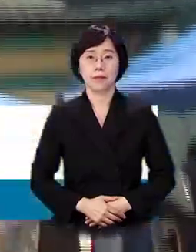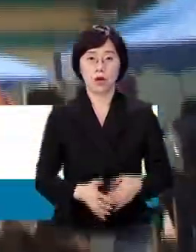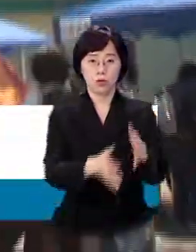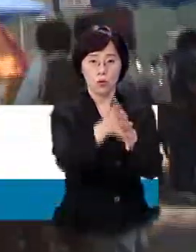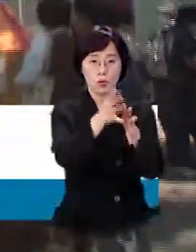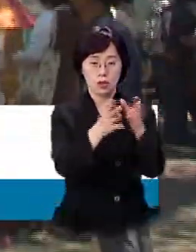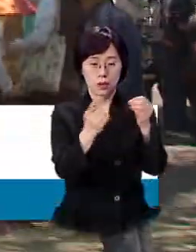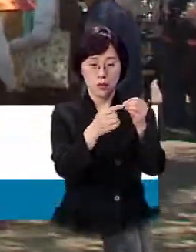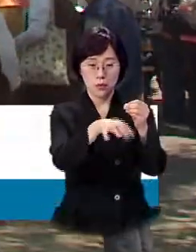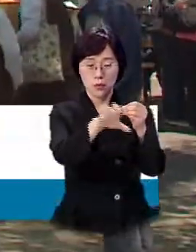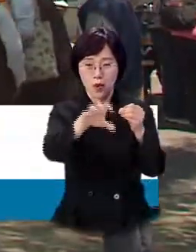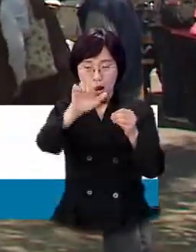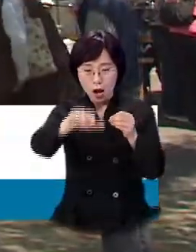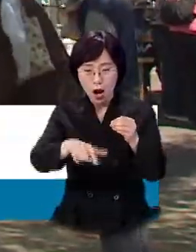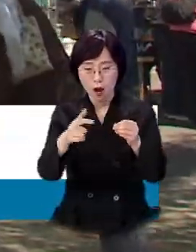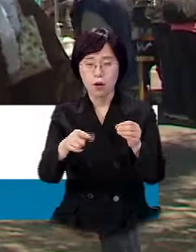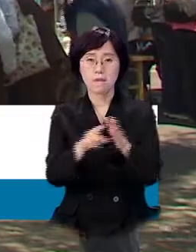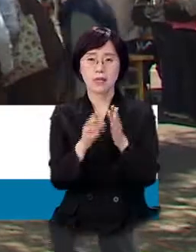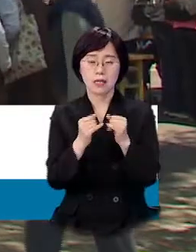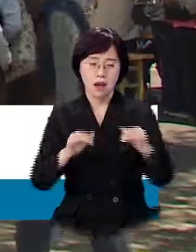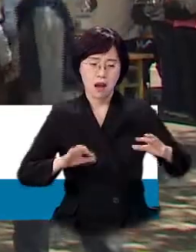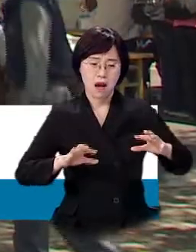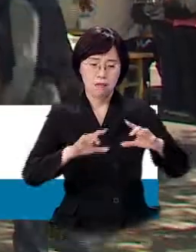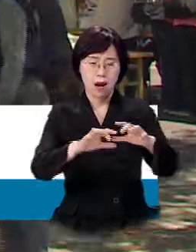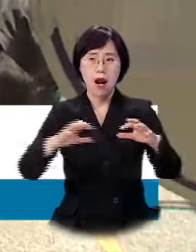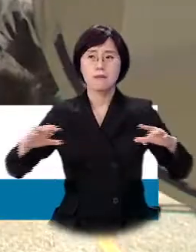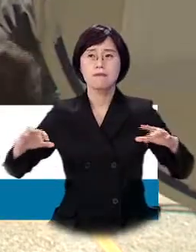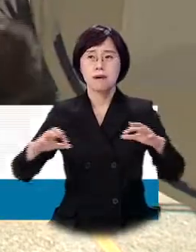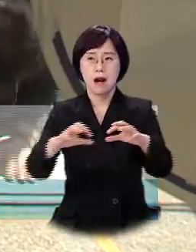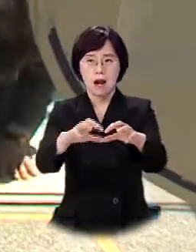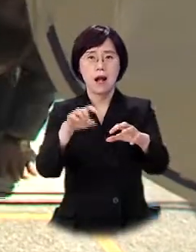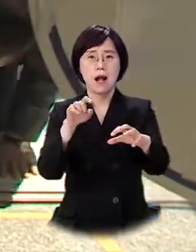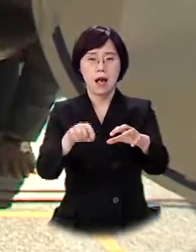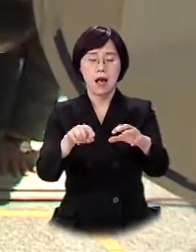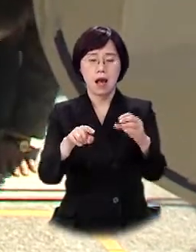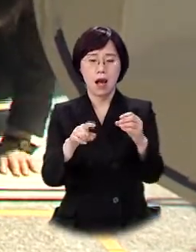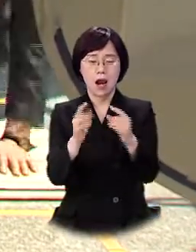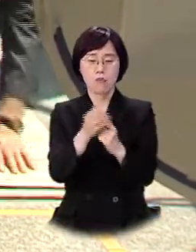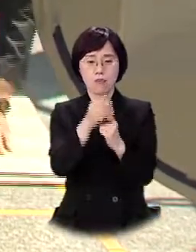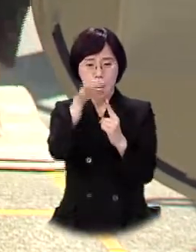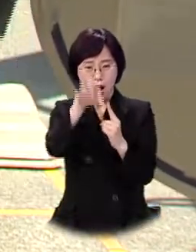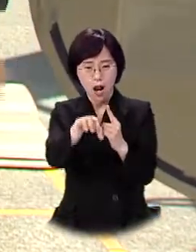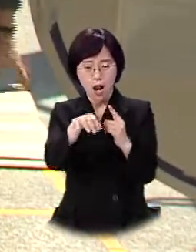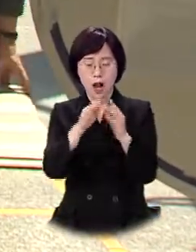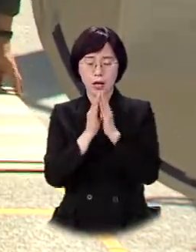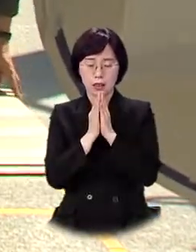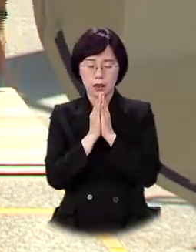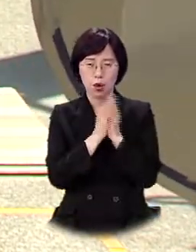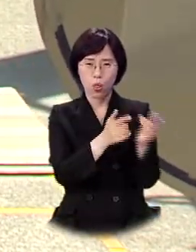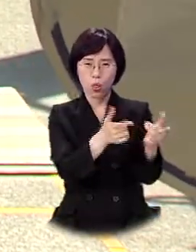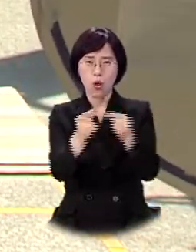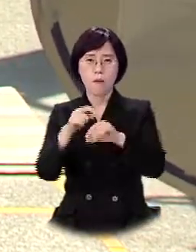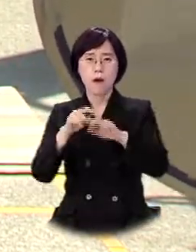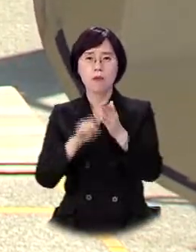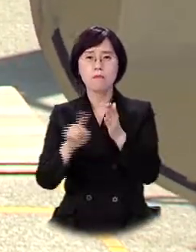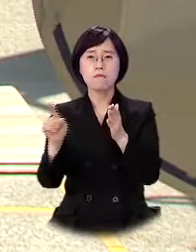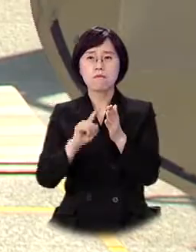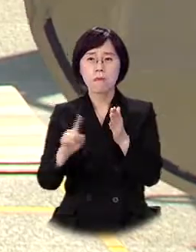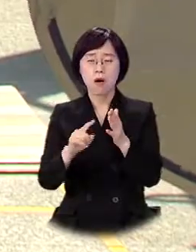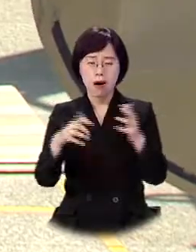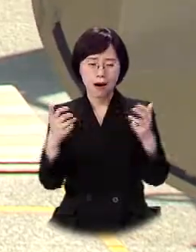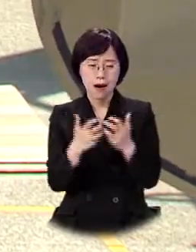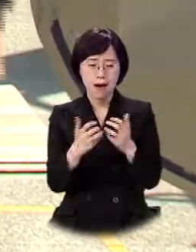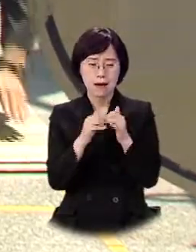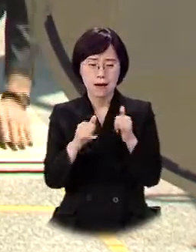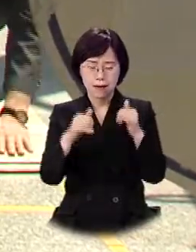도심의 사찰에도 온종일 불자들의 발길이 이어졌습니다. 불상을 향해 기도를 하면서 하나같이 여전히 많은 사람들의